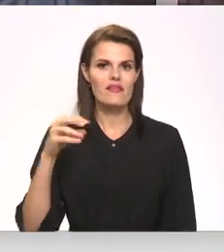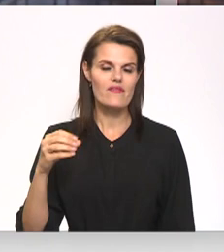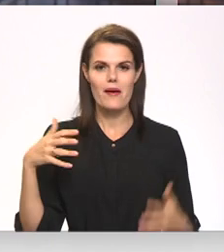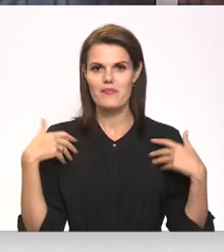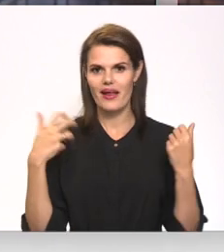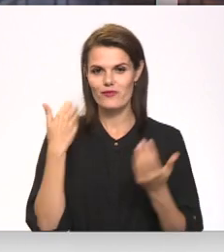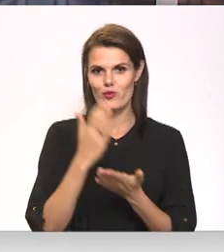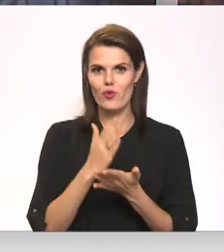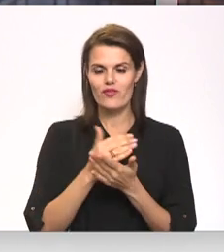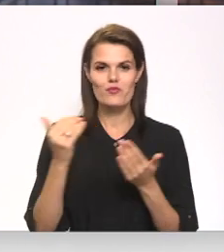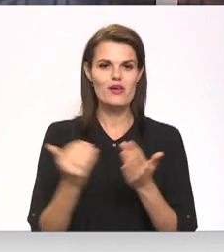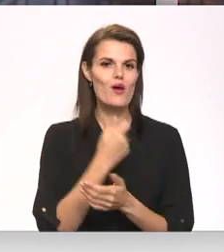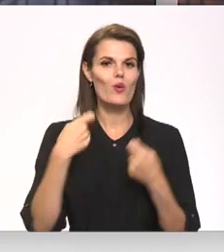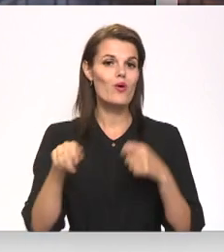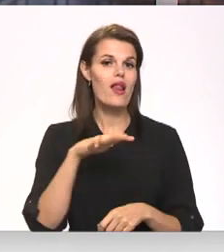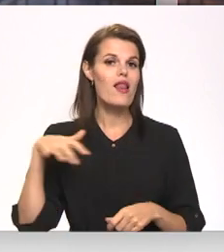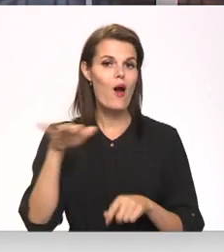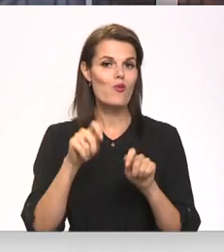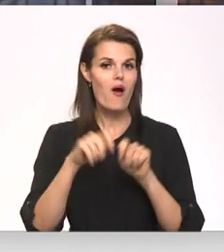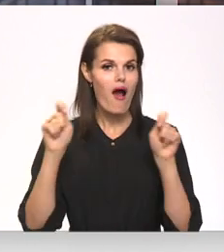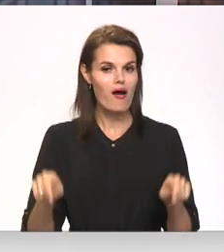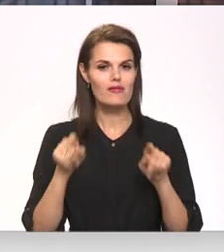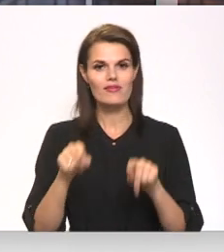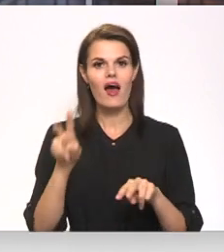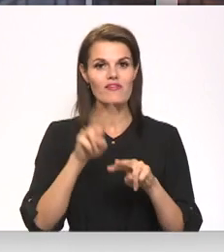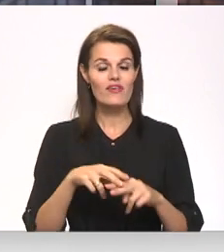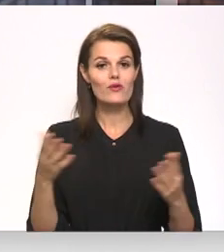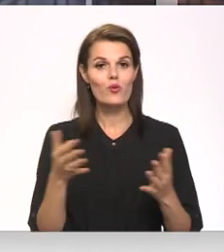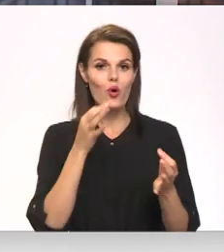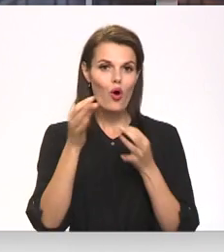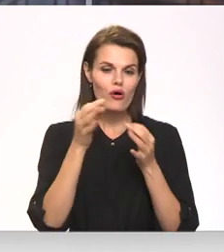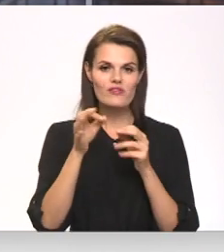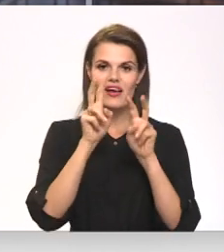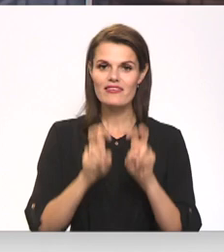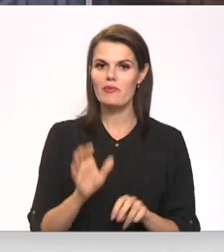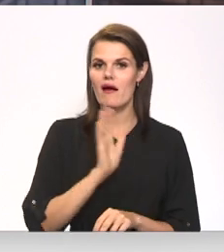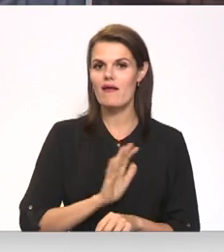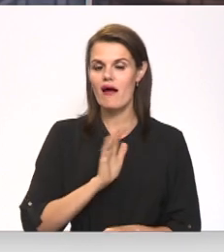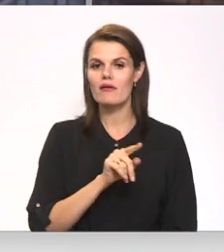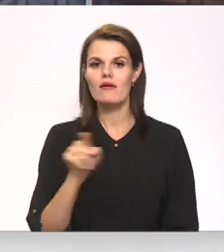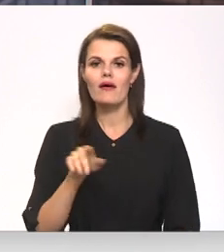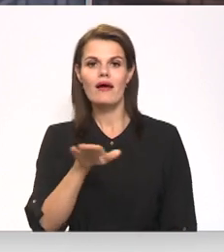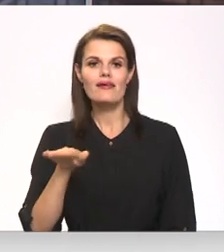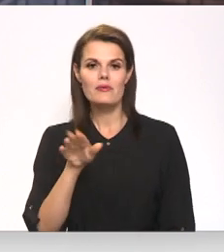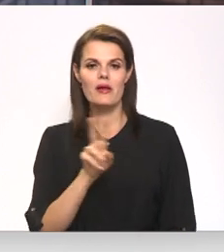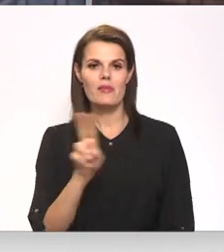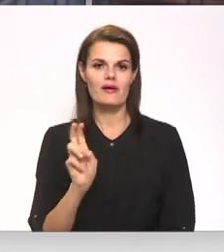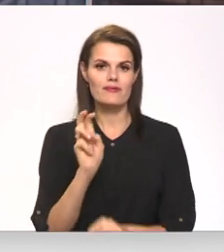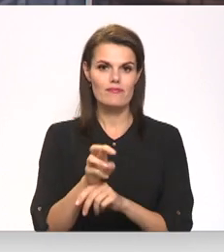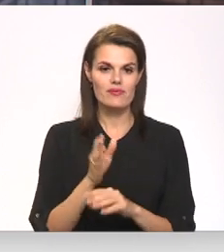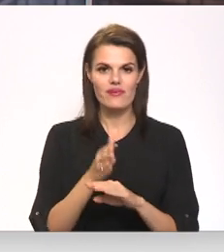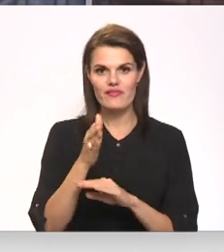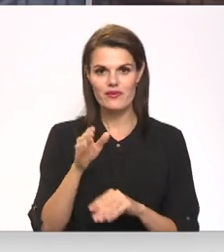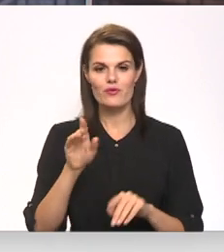jaunā rotaļa laukuma atklāšana. Tā būs vieta, kur konsultāciju vai izmeklējumu gaidīt tām ģimenēm, kas ieradušās vizītē,